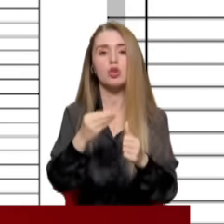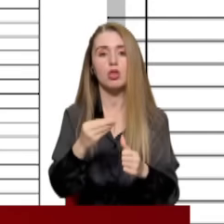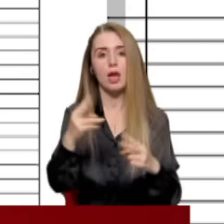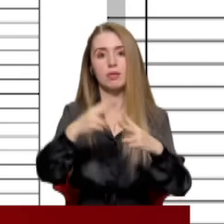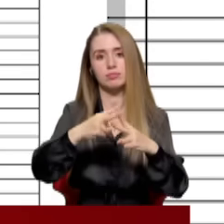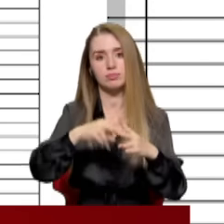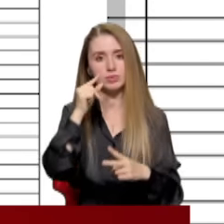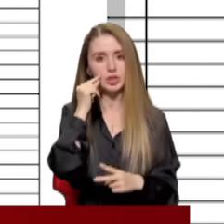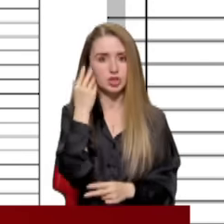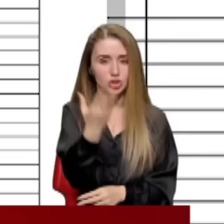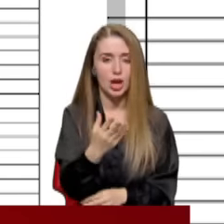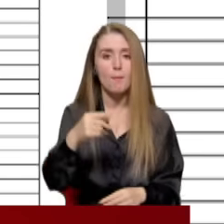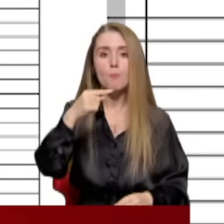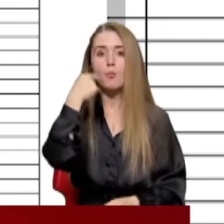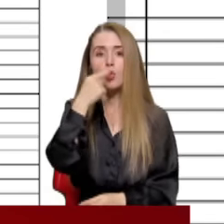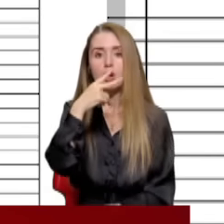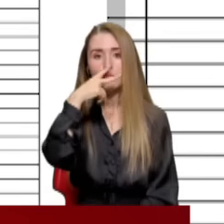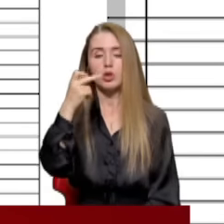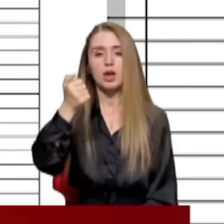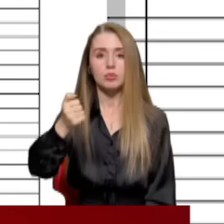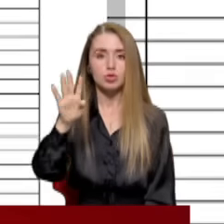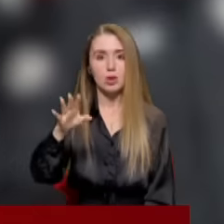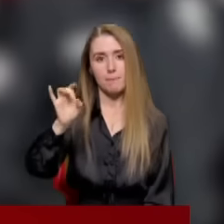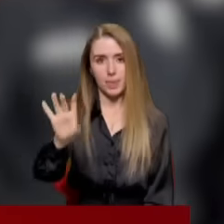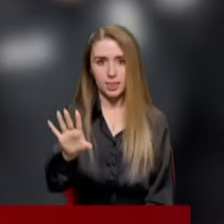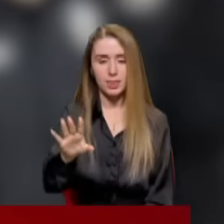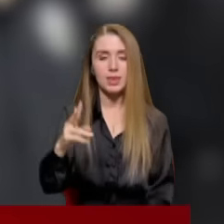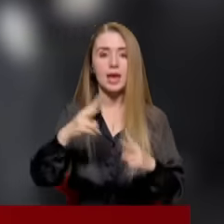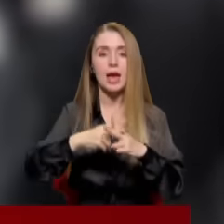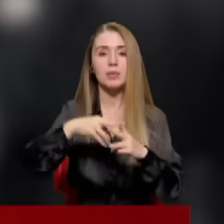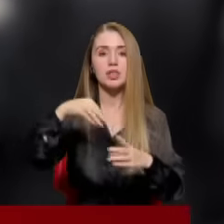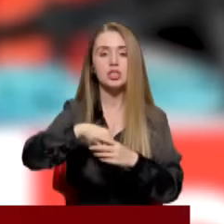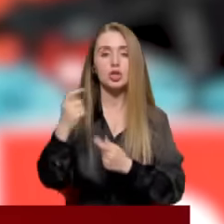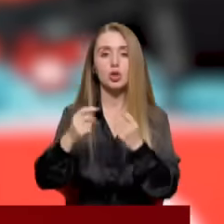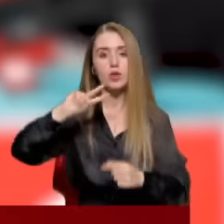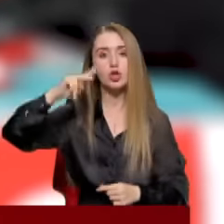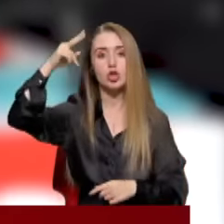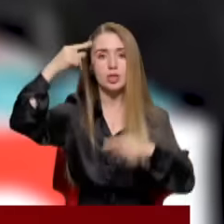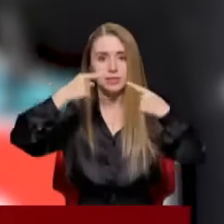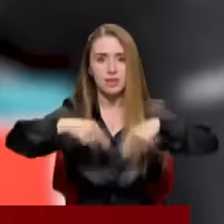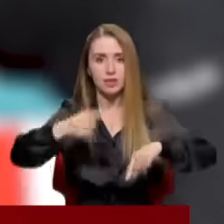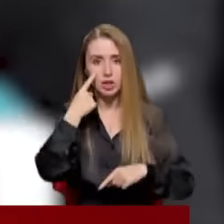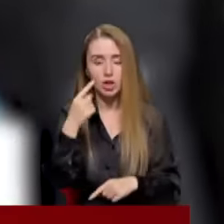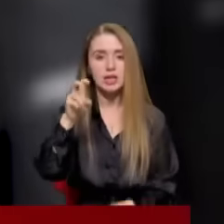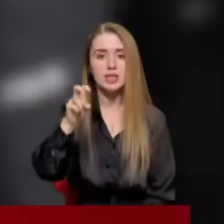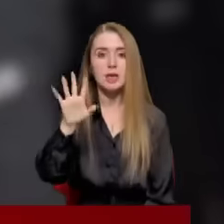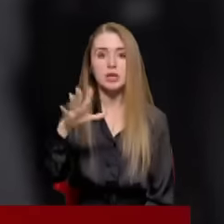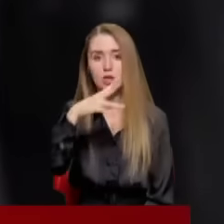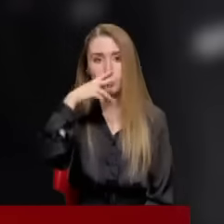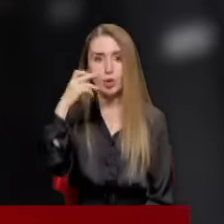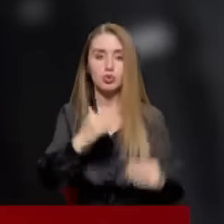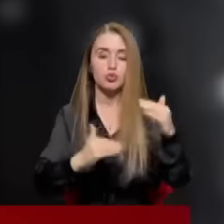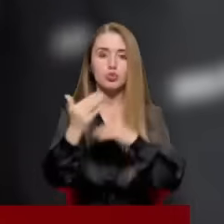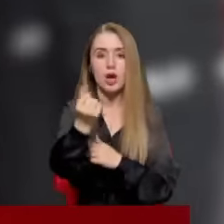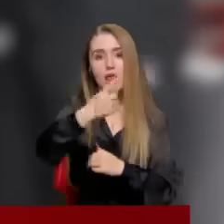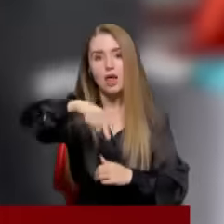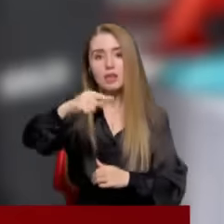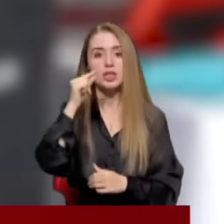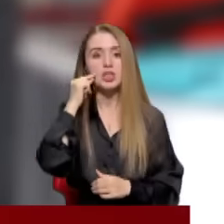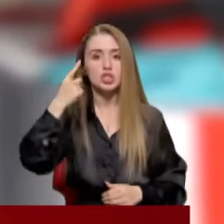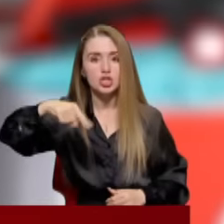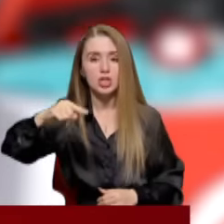emniyet personeli. Mülakat puanı 64, elendi. Emniyette görevde yükselme sınavında 85 puan ve üstü alan onlarca